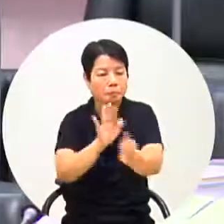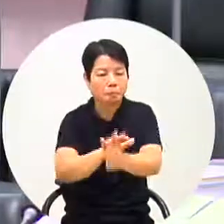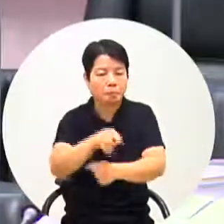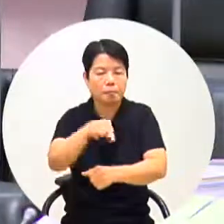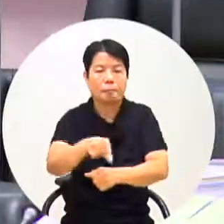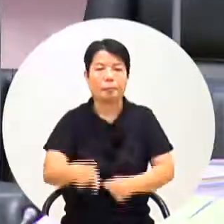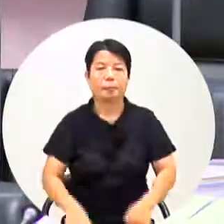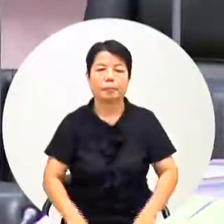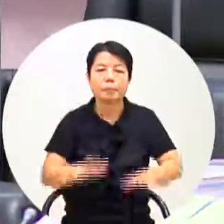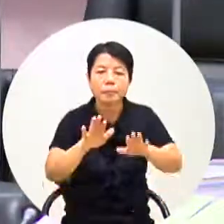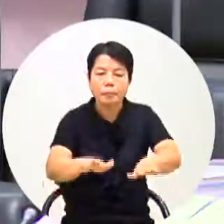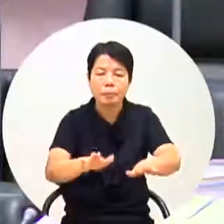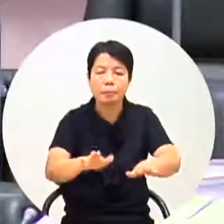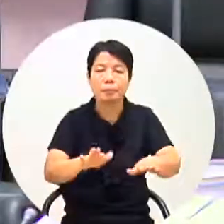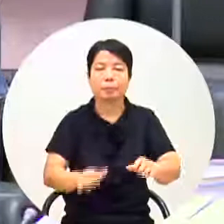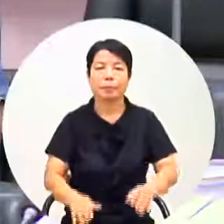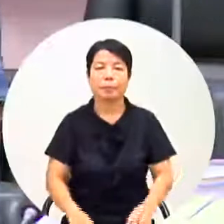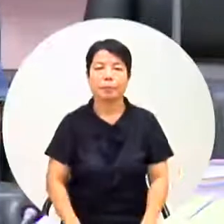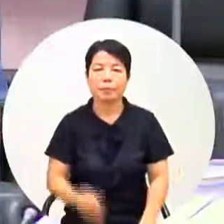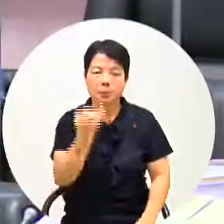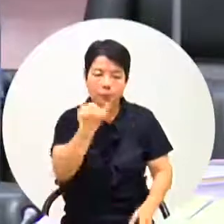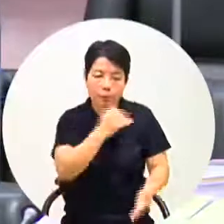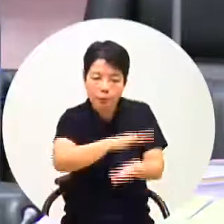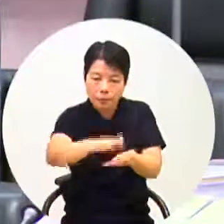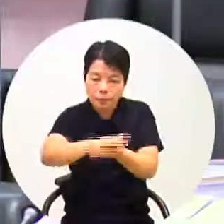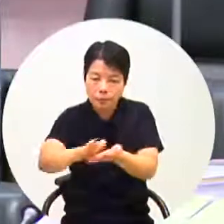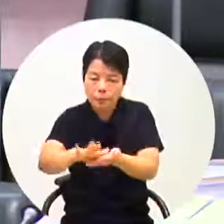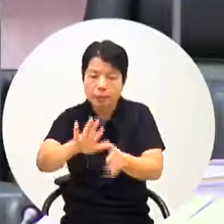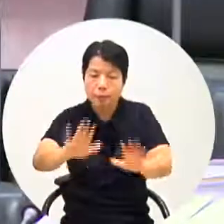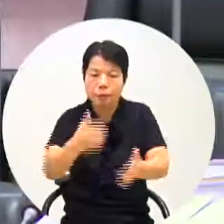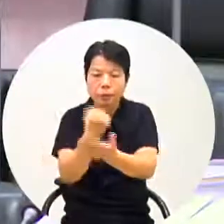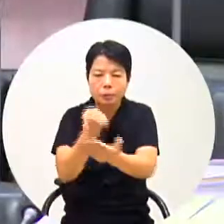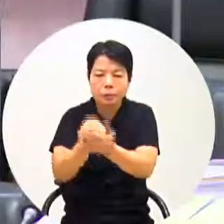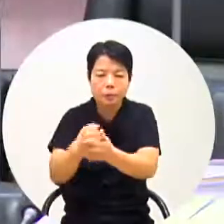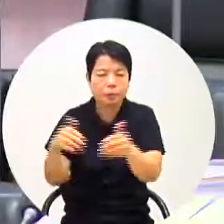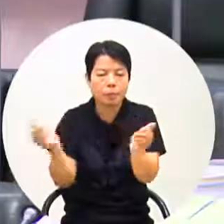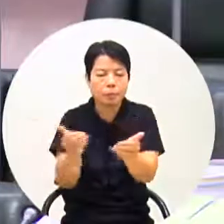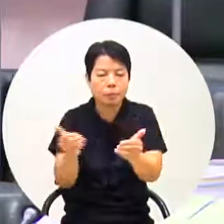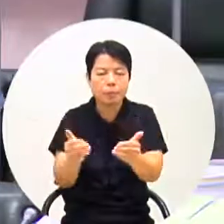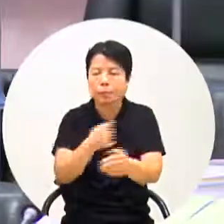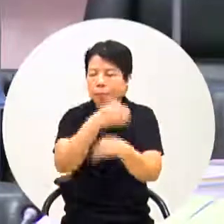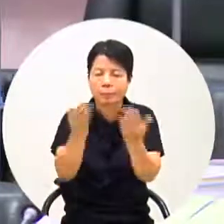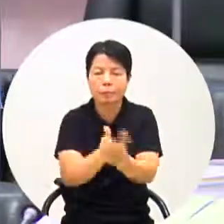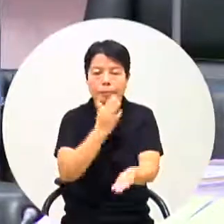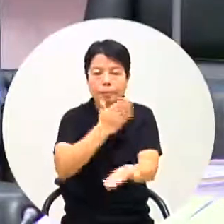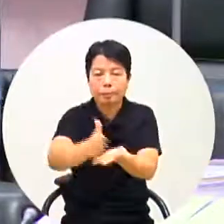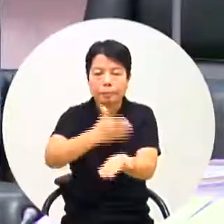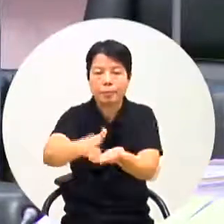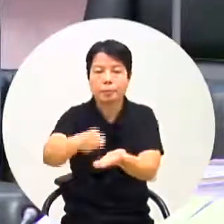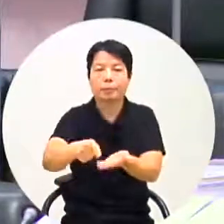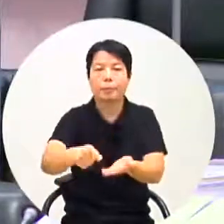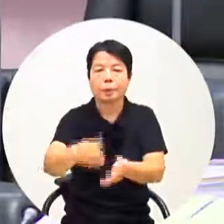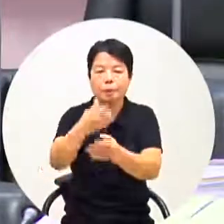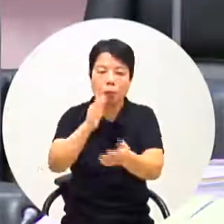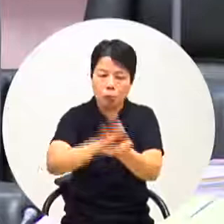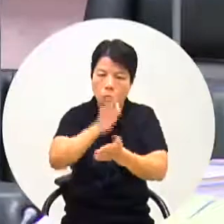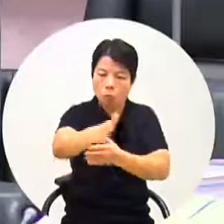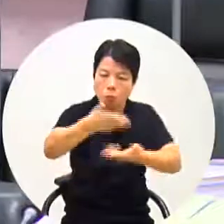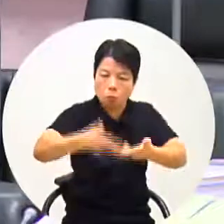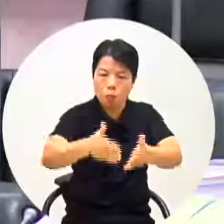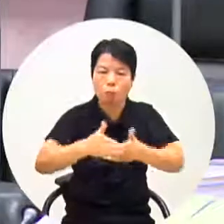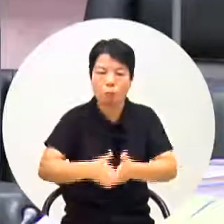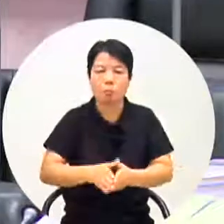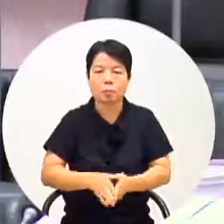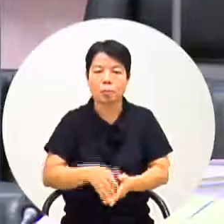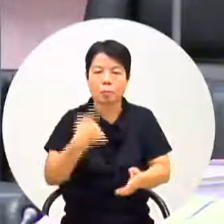就现在来讲，也可以解决现有现存在的问题，而未来的那更重要。你要往哪边走，